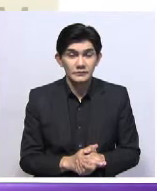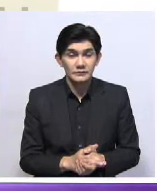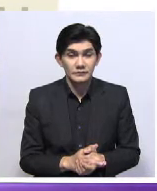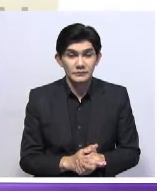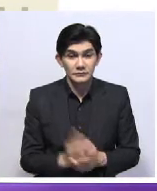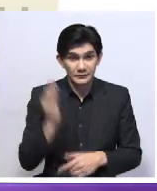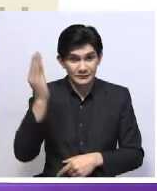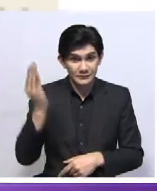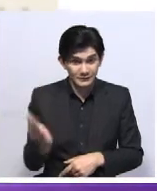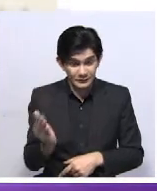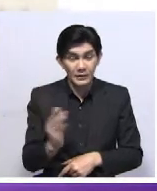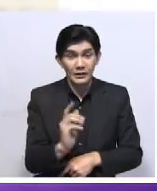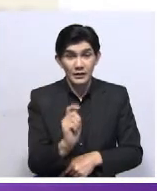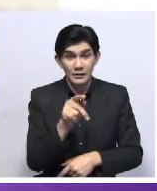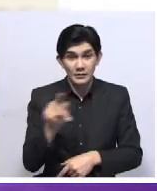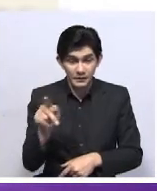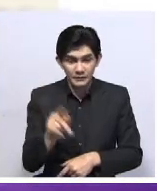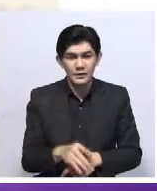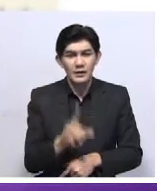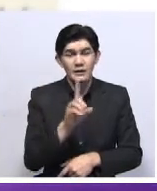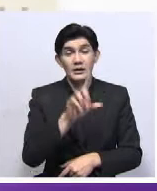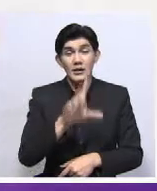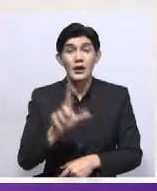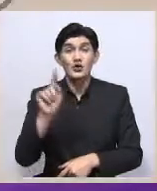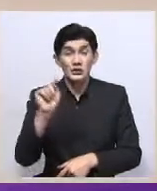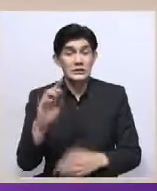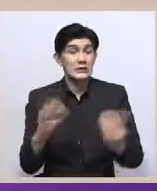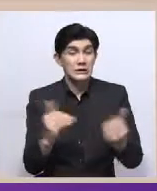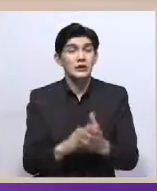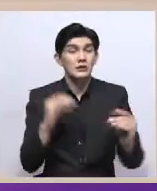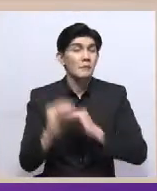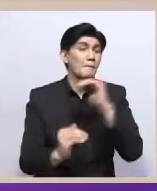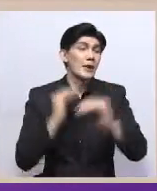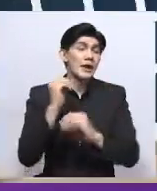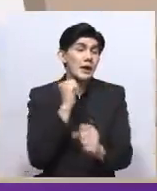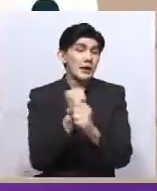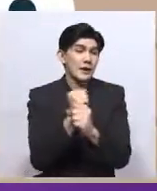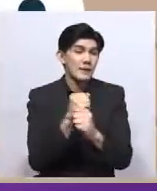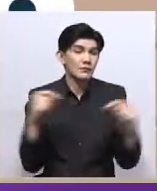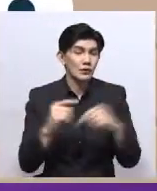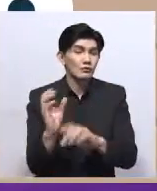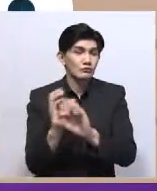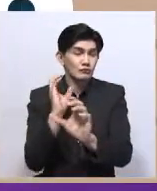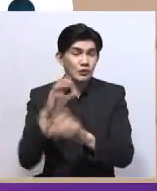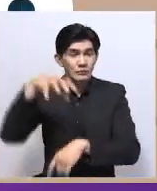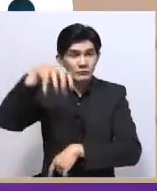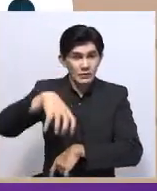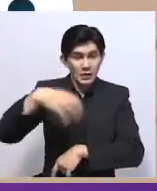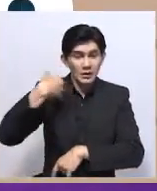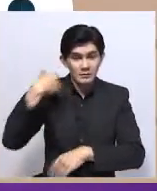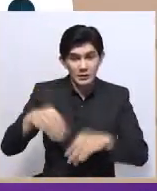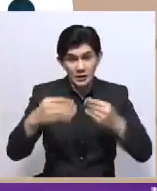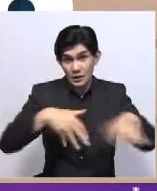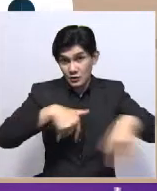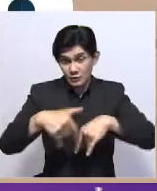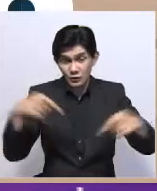ที่เห็นอยู่นี้คือแอปพลิเคชัน DLTE Form iFile ที่ถูกพัฒนาขึ้นโดยกรมการขนส่งทางบกเพื่อให้ประ